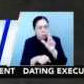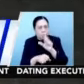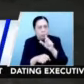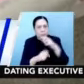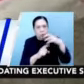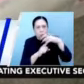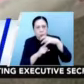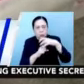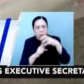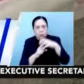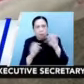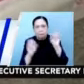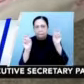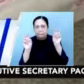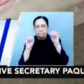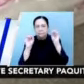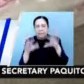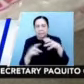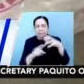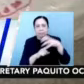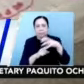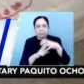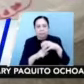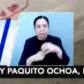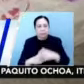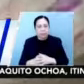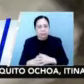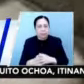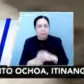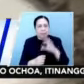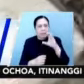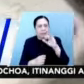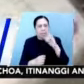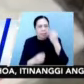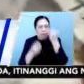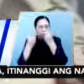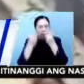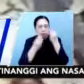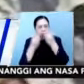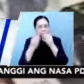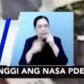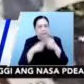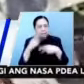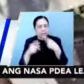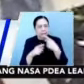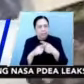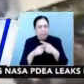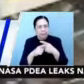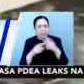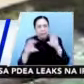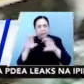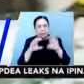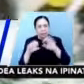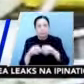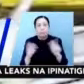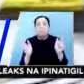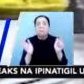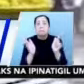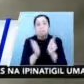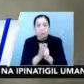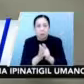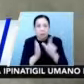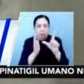magic mushrooms na naglalaman ng psilocybin, isa sa mga uri ng chemical compound na ipinagbabawal sa ilalim ng batas ng